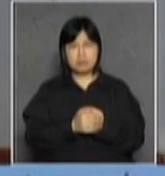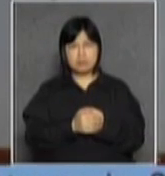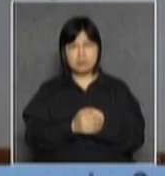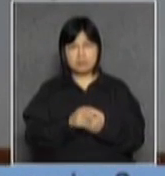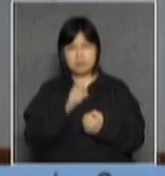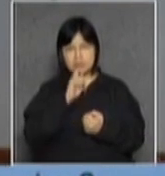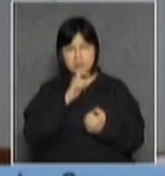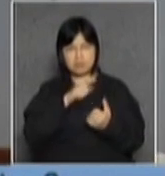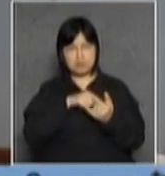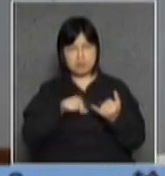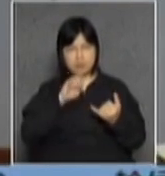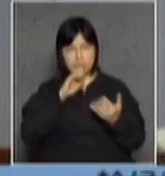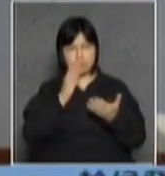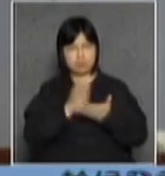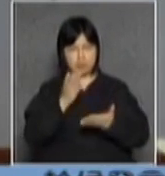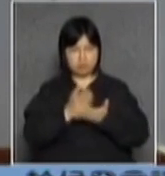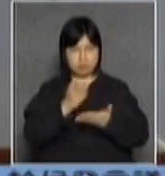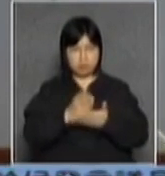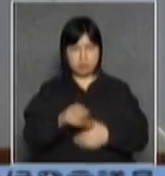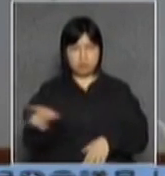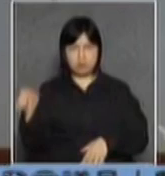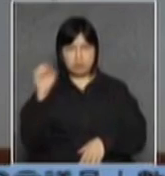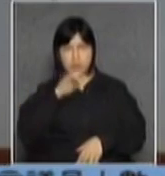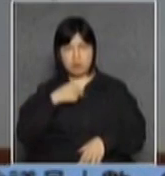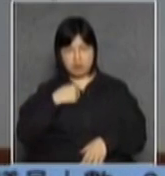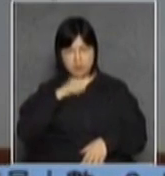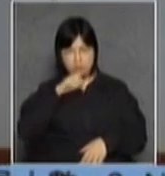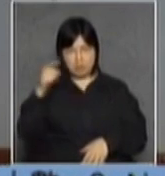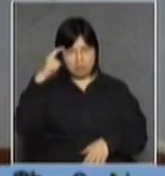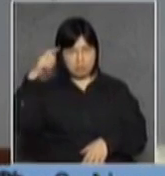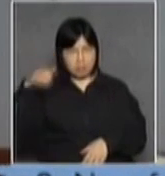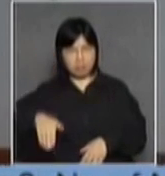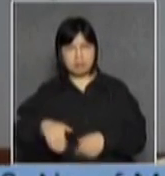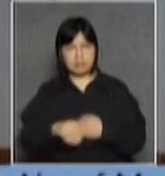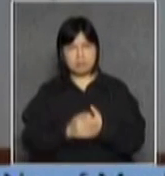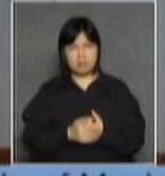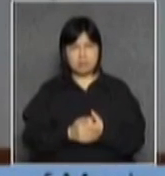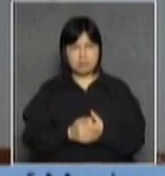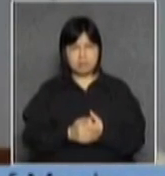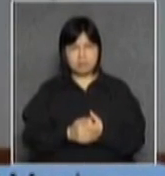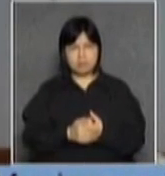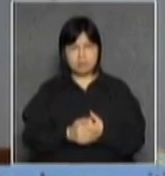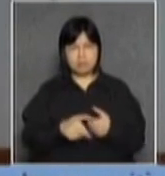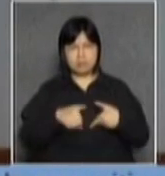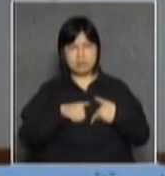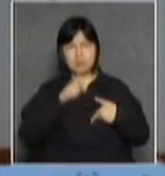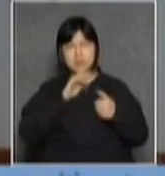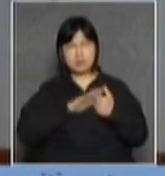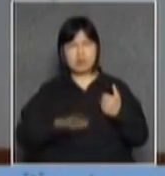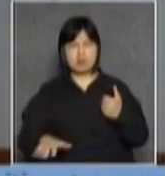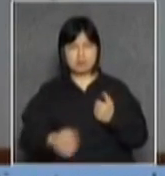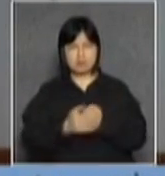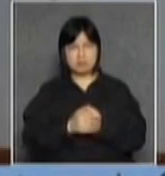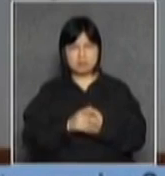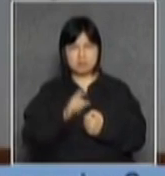啲前言不對後語啦。我講就係話，由於佢智力低下咧，所以連佢嘅心都受到影響，就係、是、嗱一時